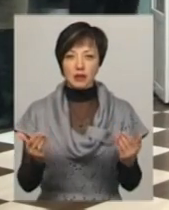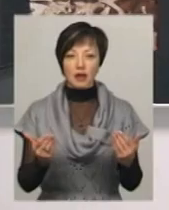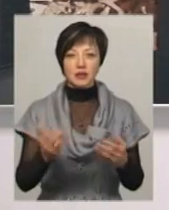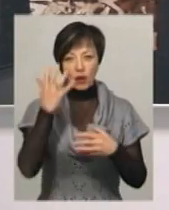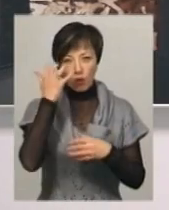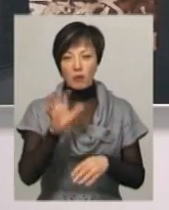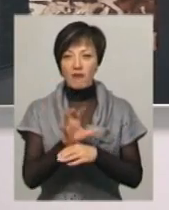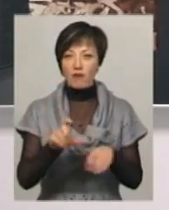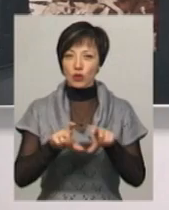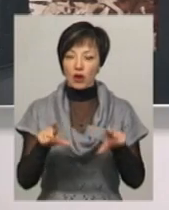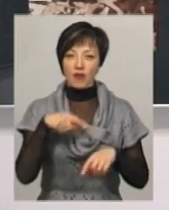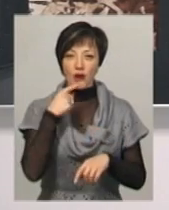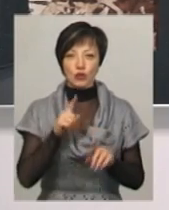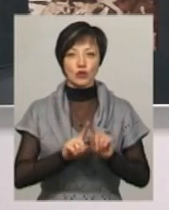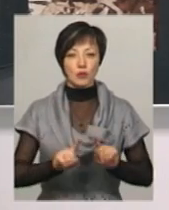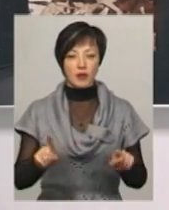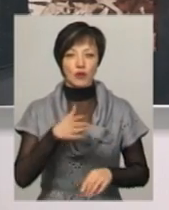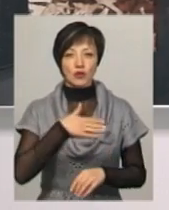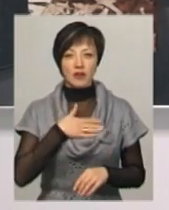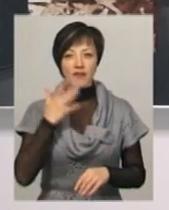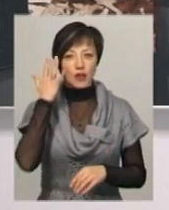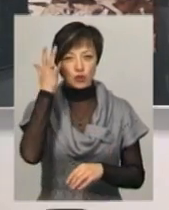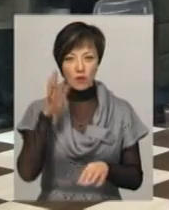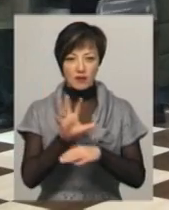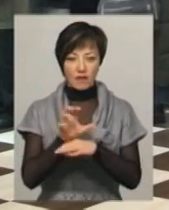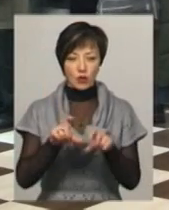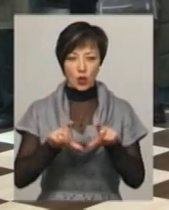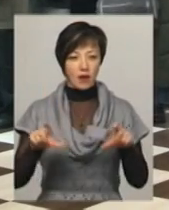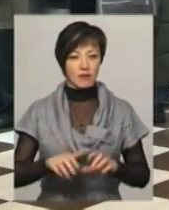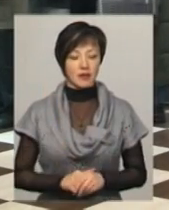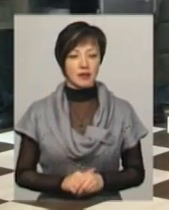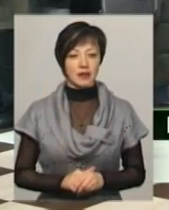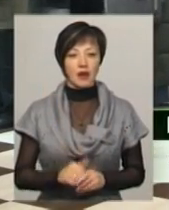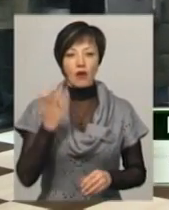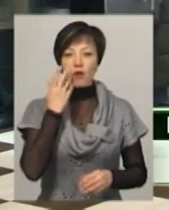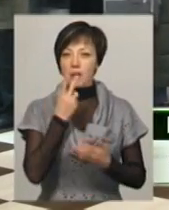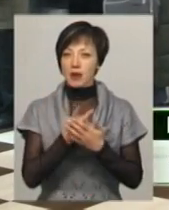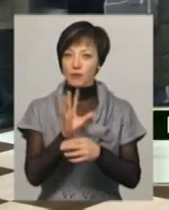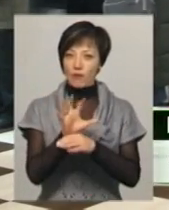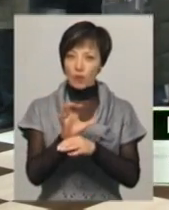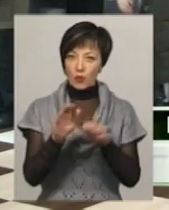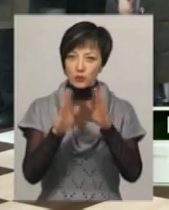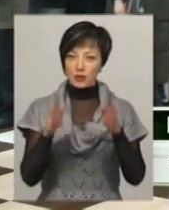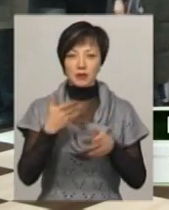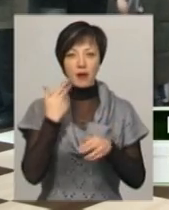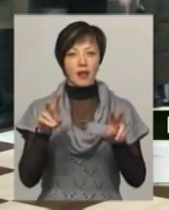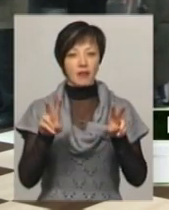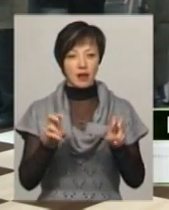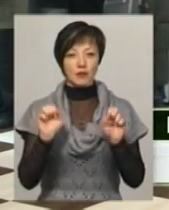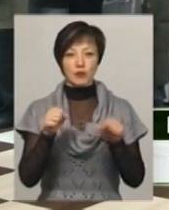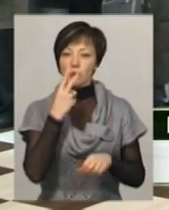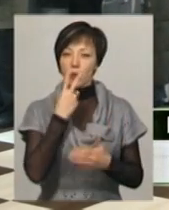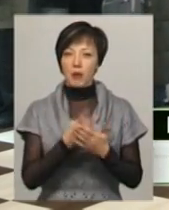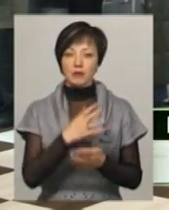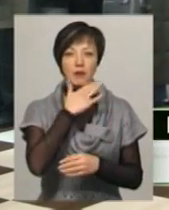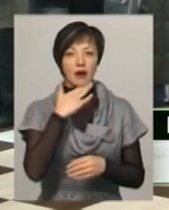захоплюється фотографією. Каже, особливо йде до душі філософська фотографія. Коли ти бачиш роботу, навіть якщо вона не має назви, ти можеш